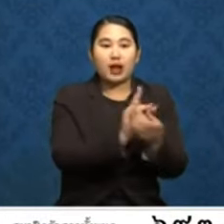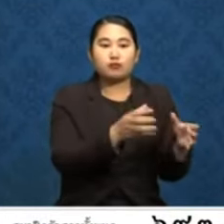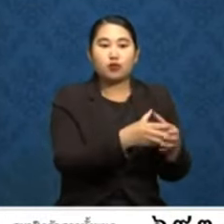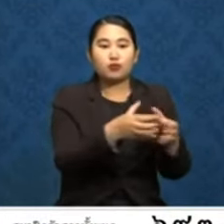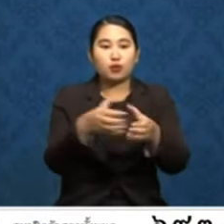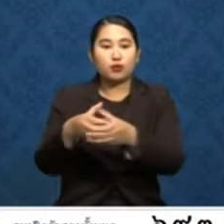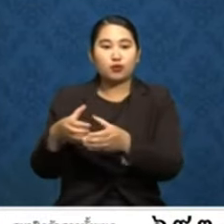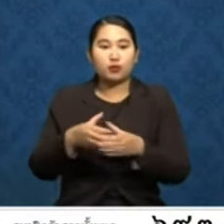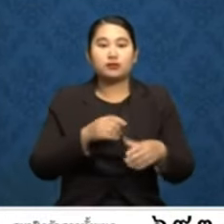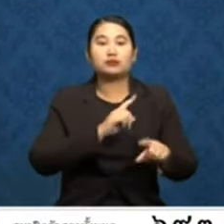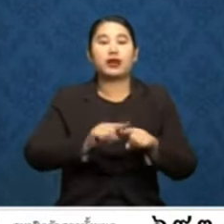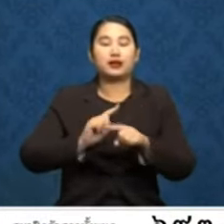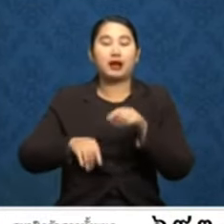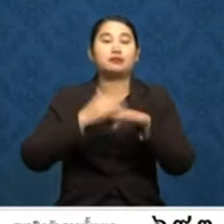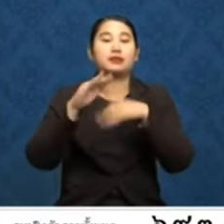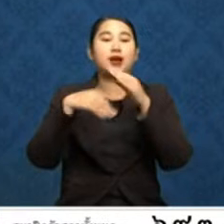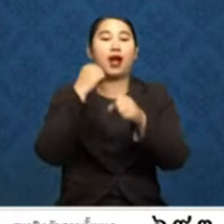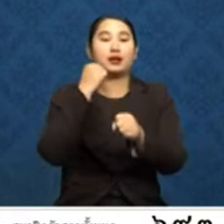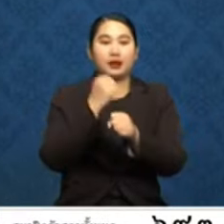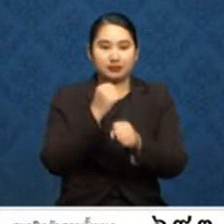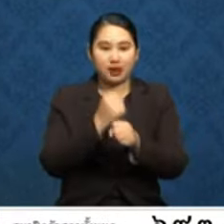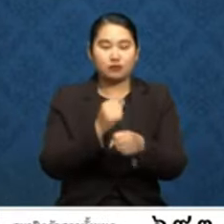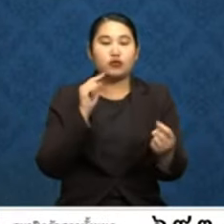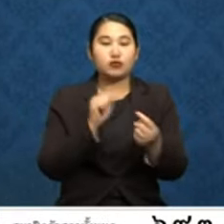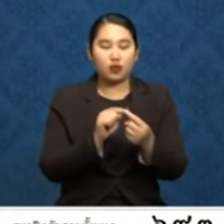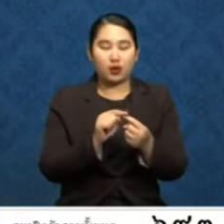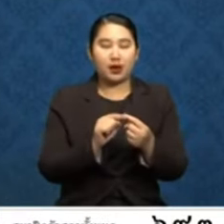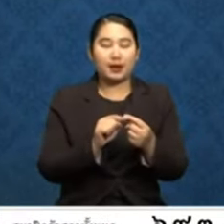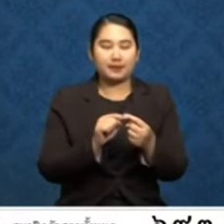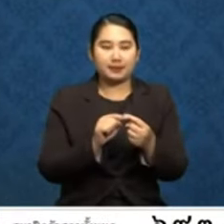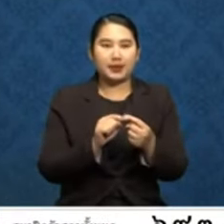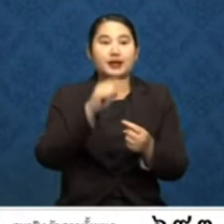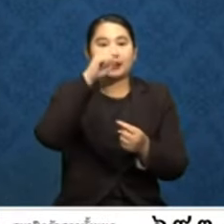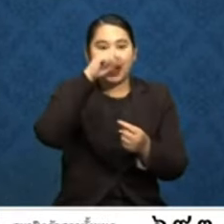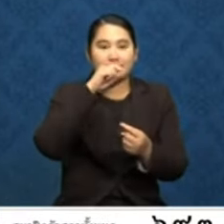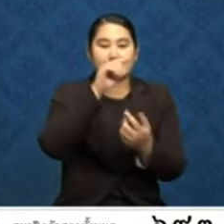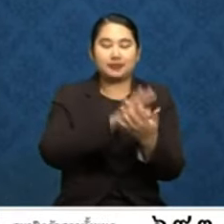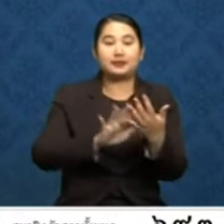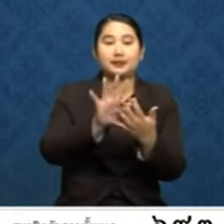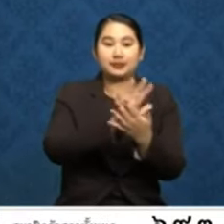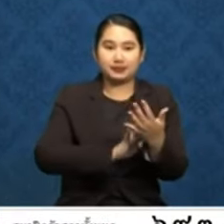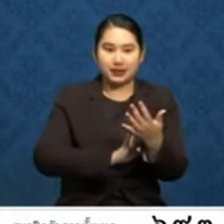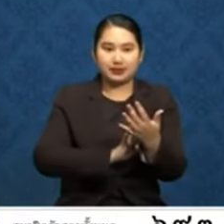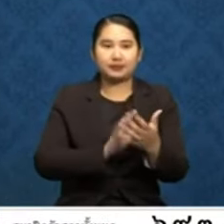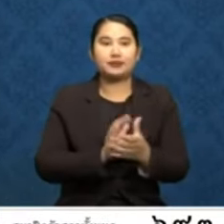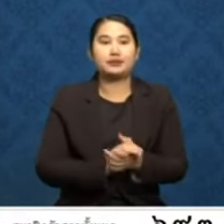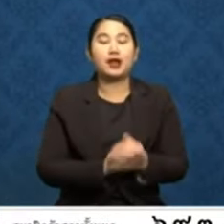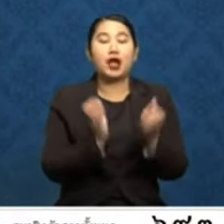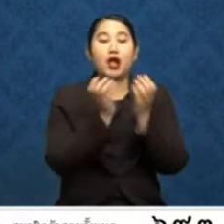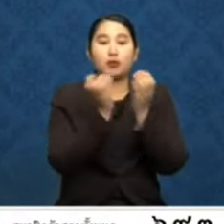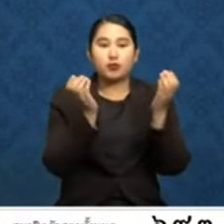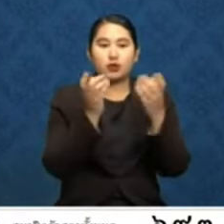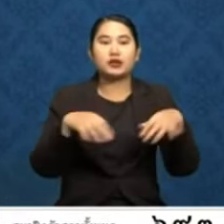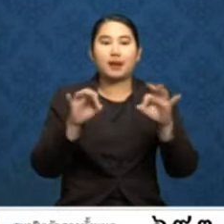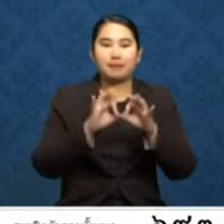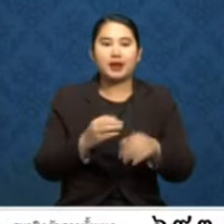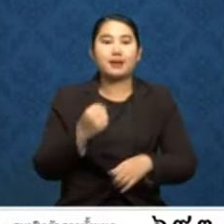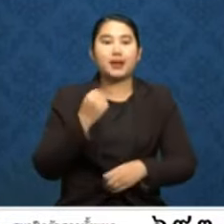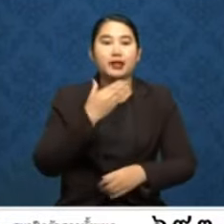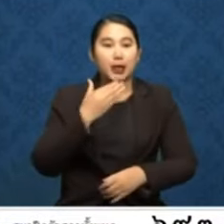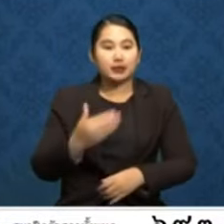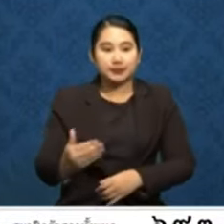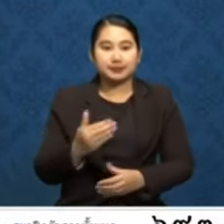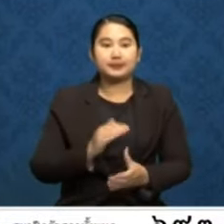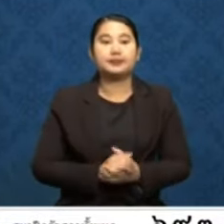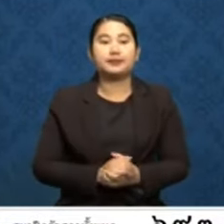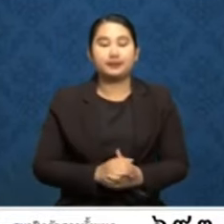ป็นบันไดสู่การพัฒนาประชาธิปไตยของประเทศไทยให้มีความเข้มแข็งและยั่งยืนโดย